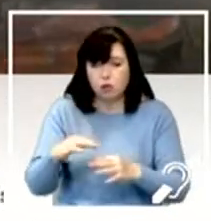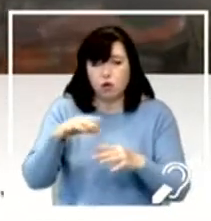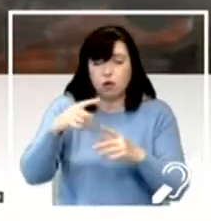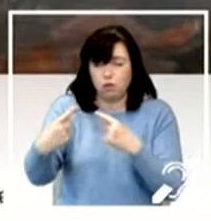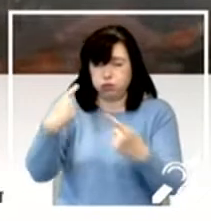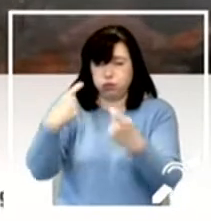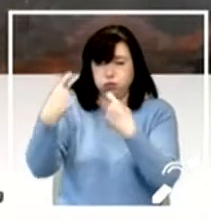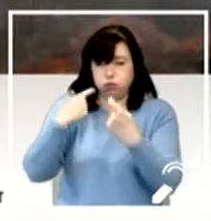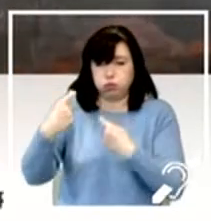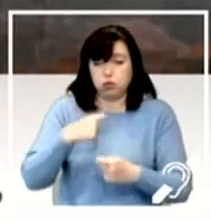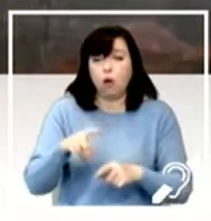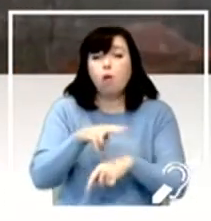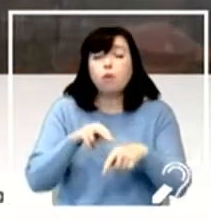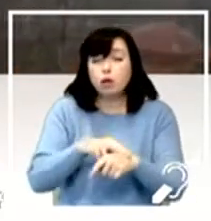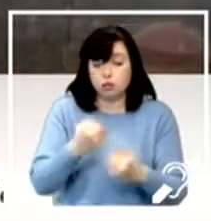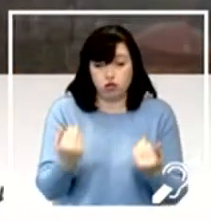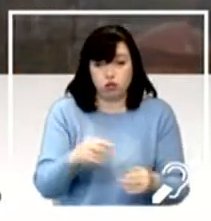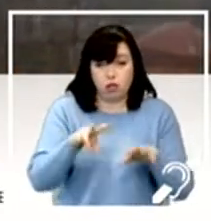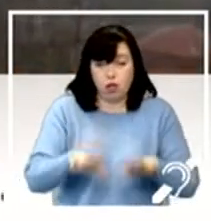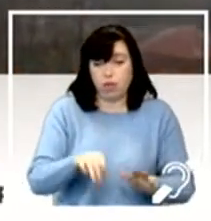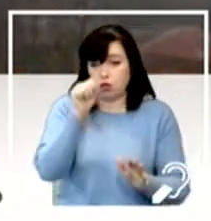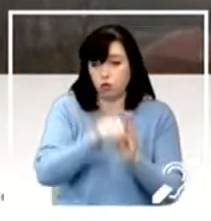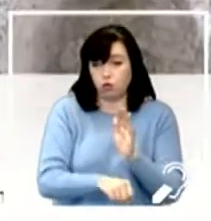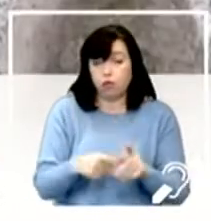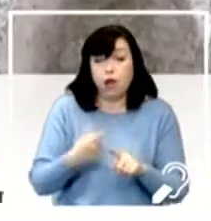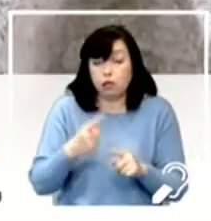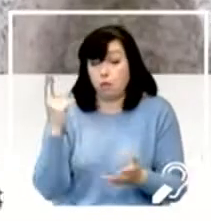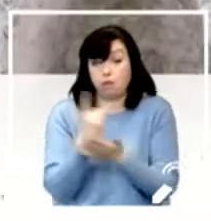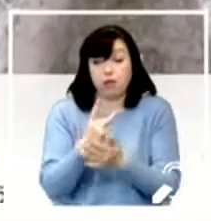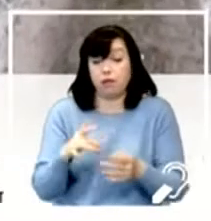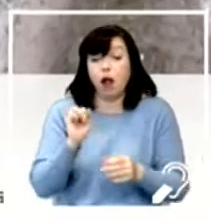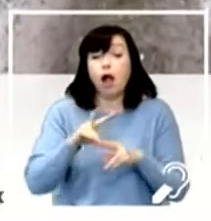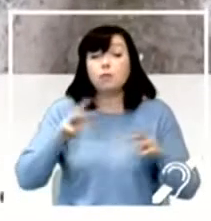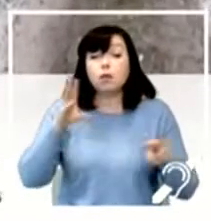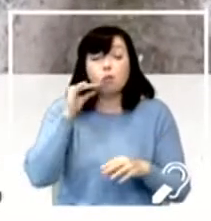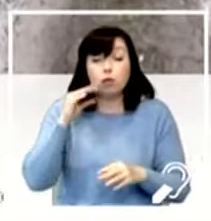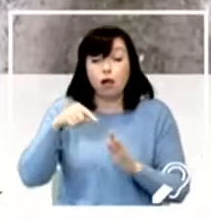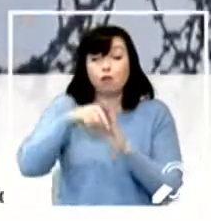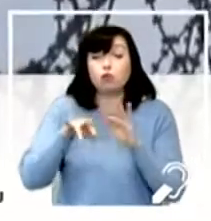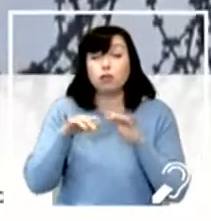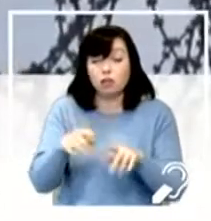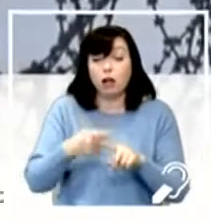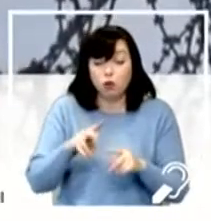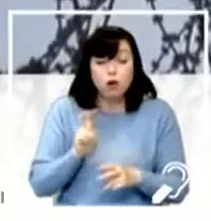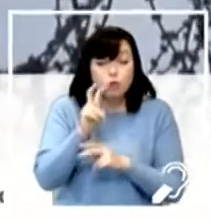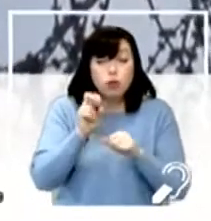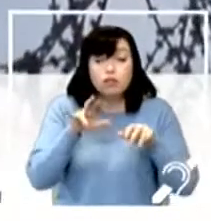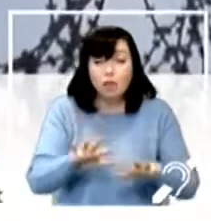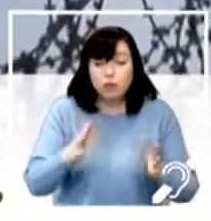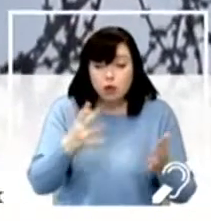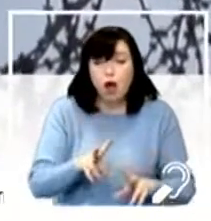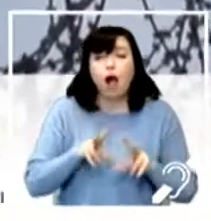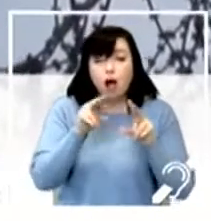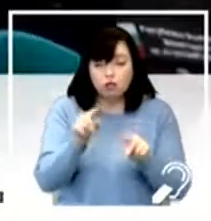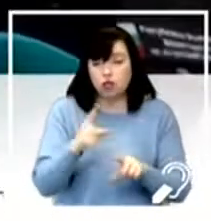de gloanțe. Polițistul a murit pe loc. Este prima situație de acest fel, iar ministrul bulgar de interne, care a mers astăzi la fața locului, a promis că este